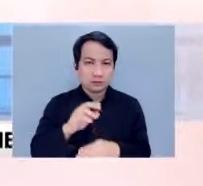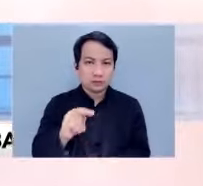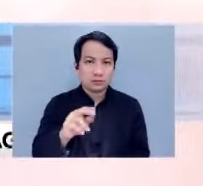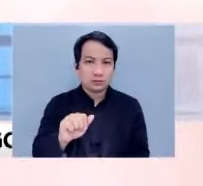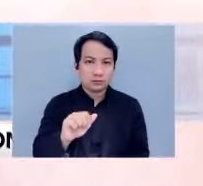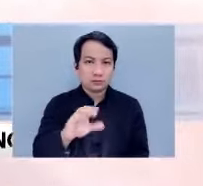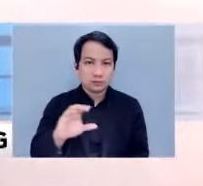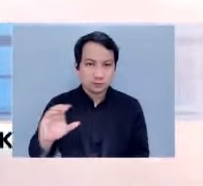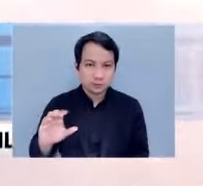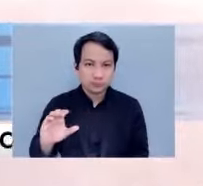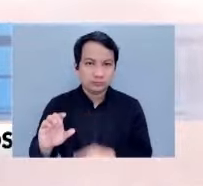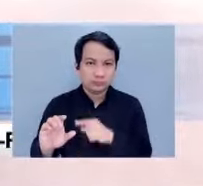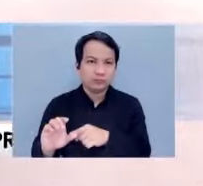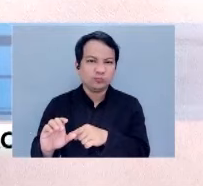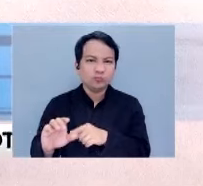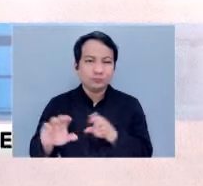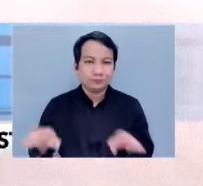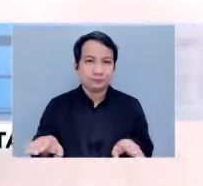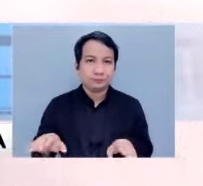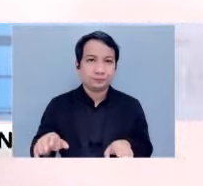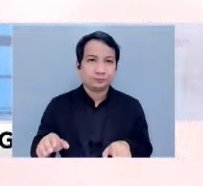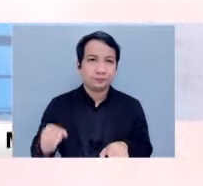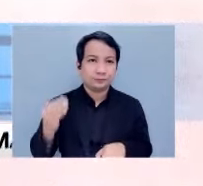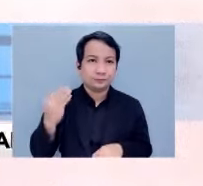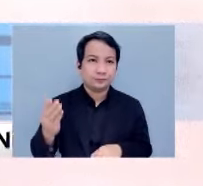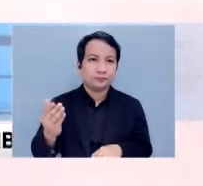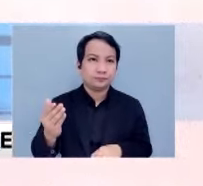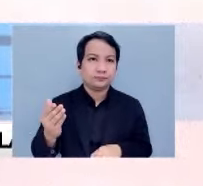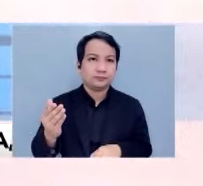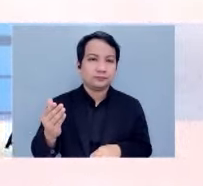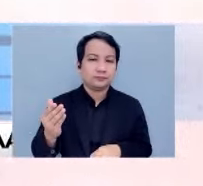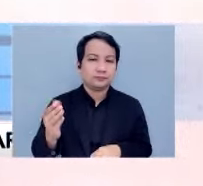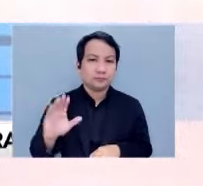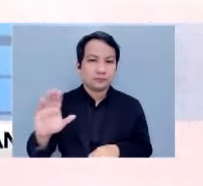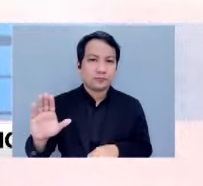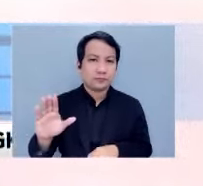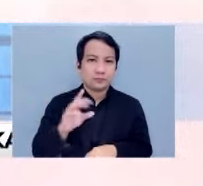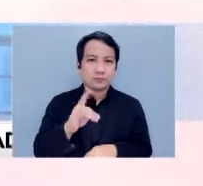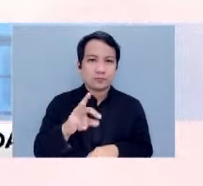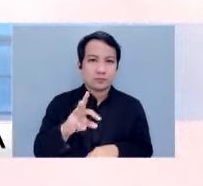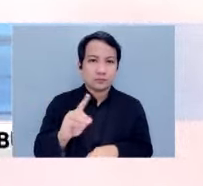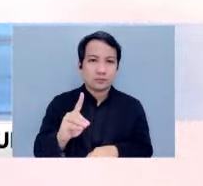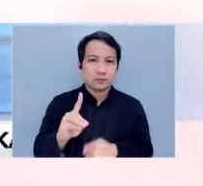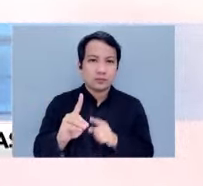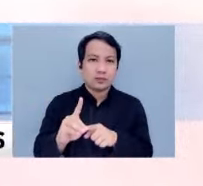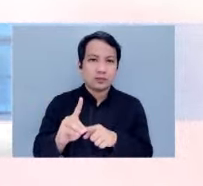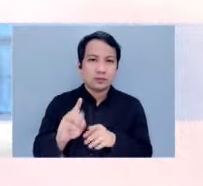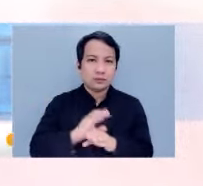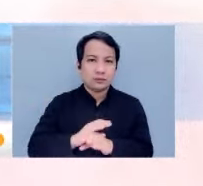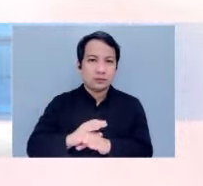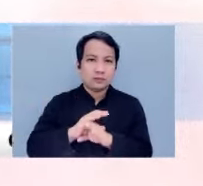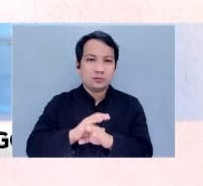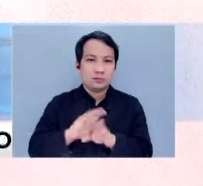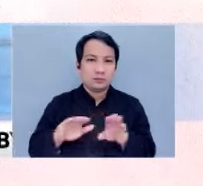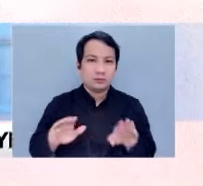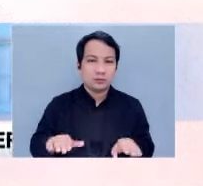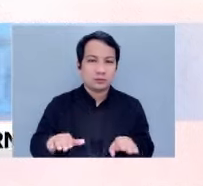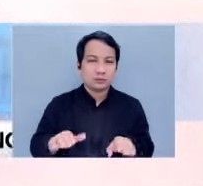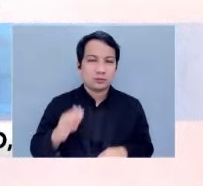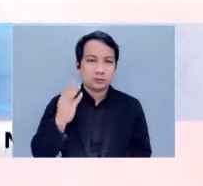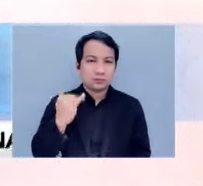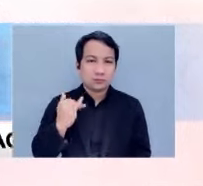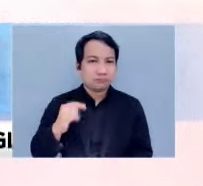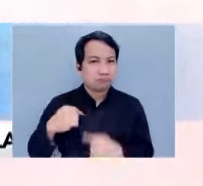in charge. Binigyan sila ng pondo ng gobyerno ng under DSWD to take care of these children. Okay. So, pero since wala